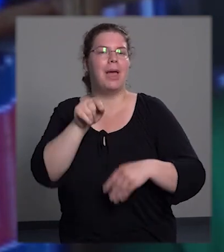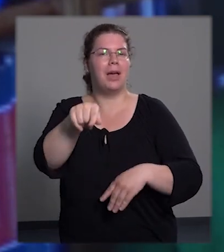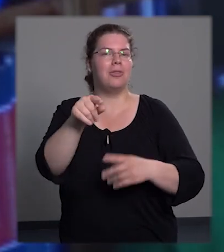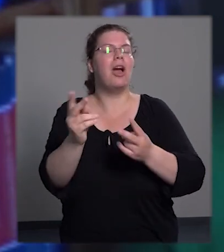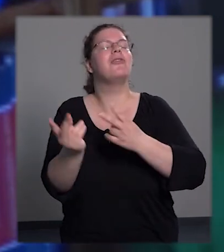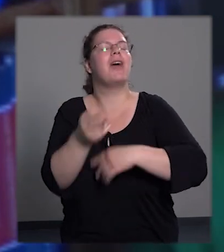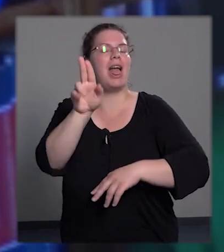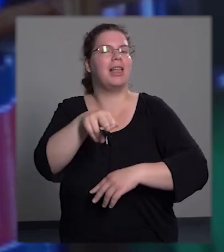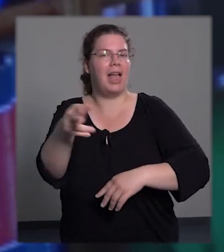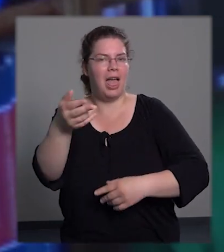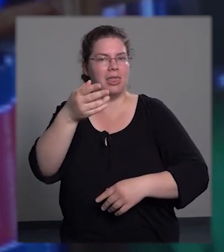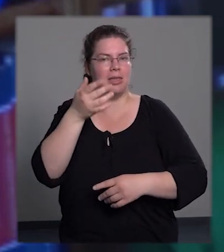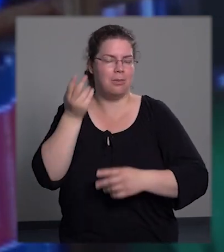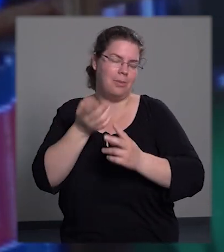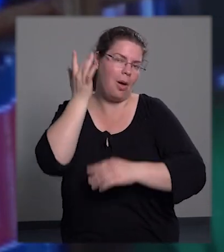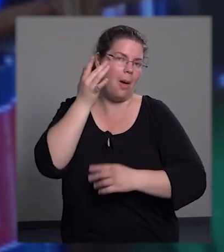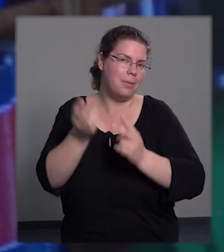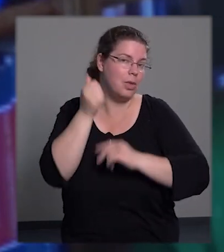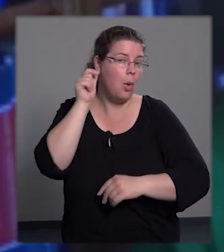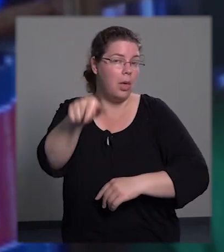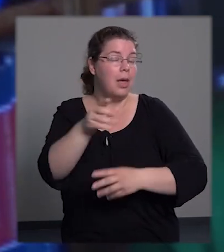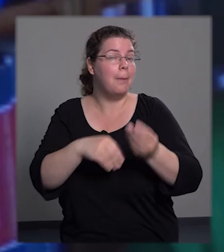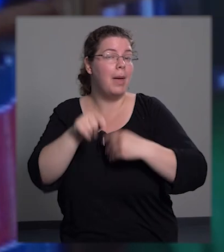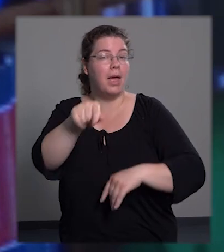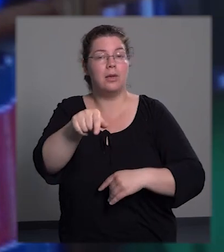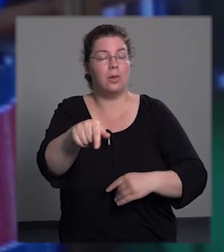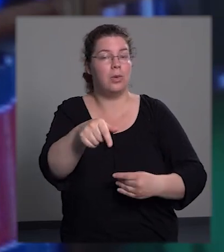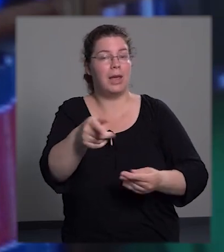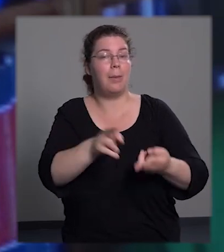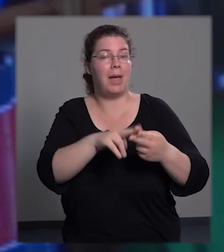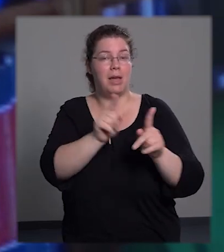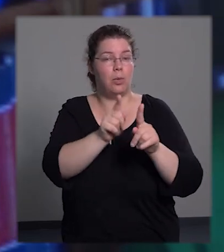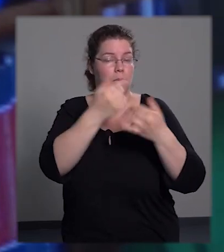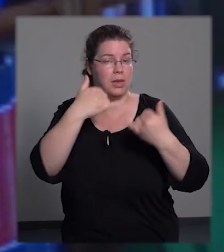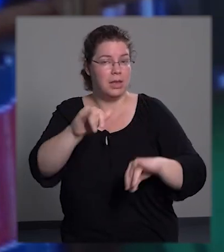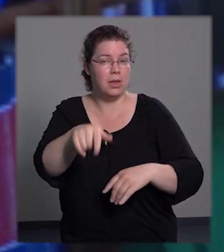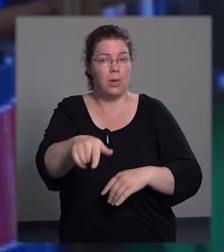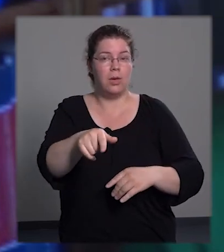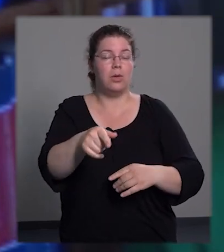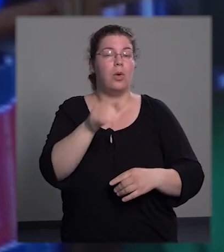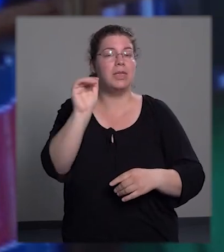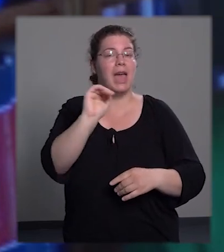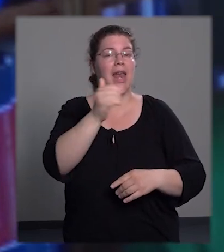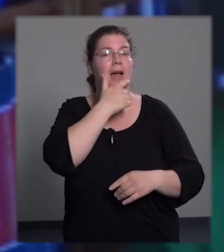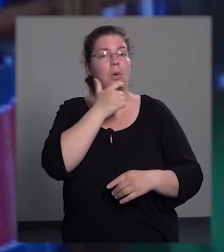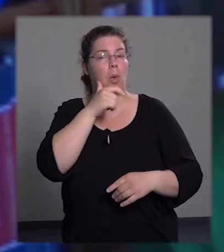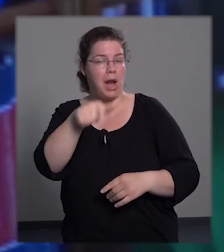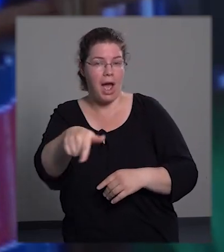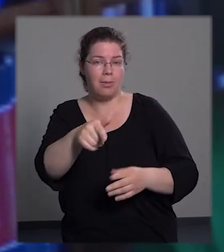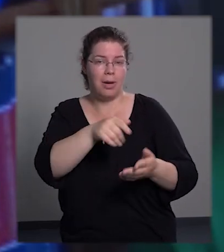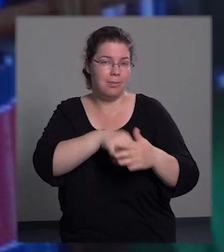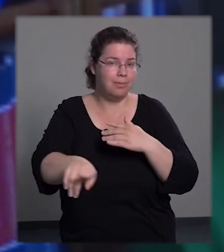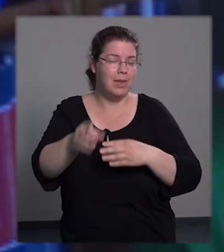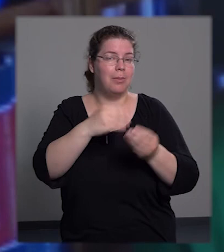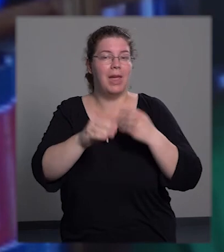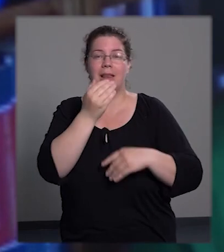de nem, mert hogy ő neki a pályája úgy indult, hogy ugye még gyerekkorában megszökött, mert otthonról nem akart színésznő lenni,